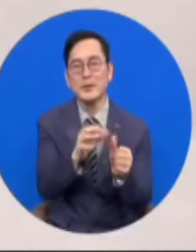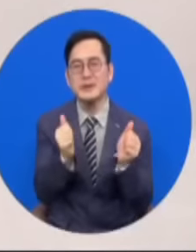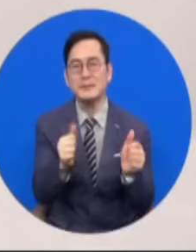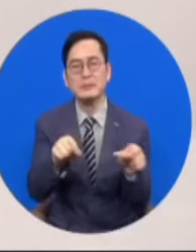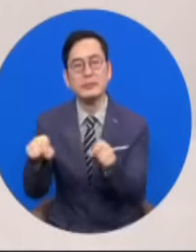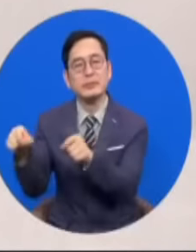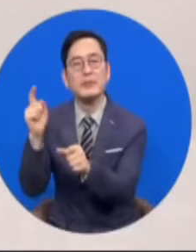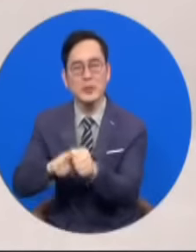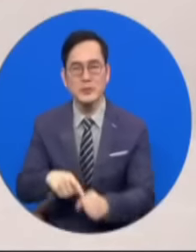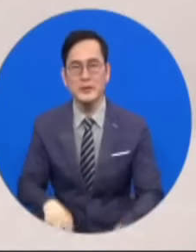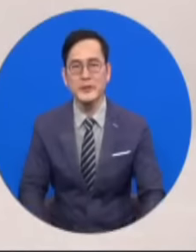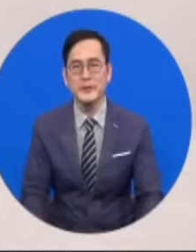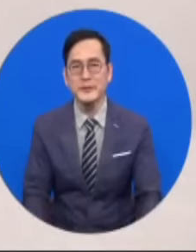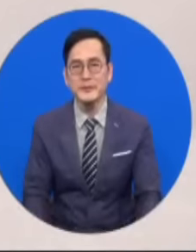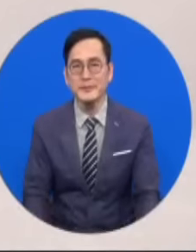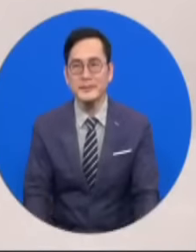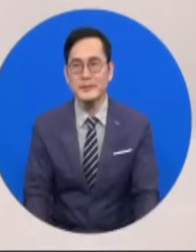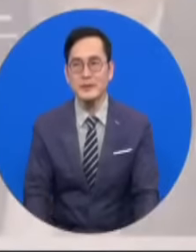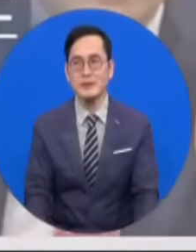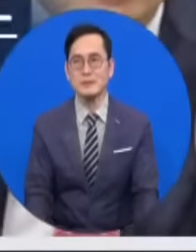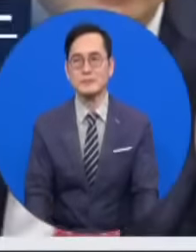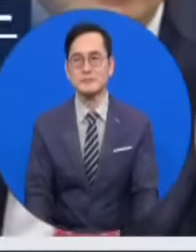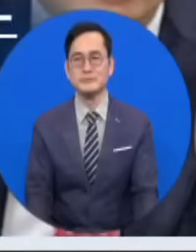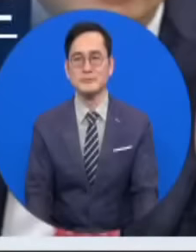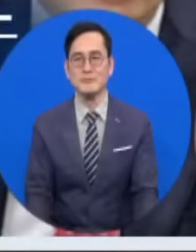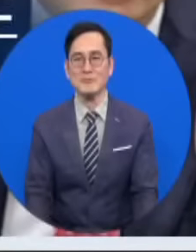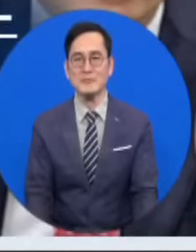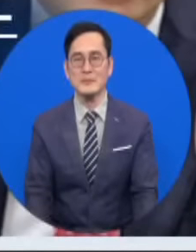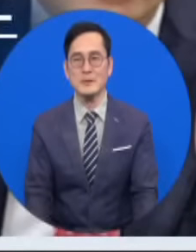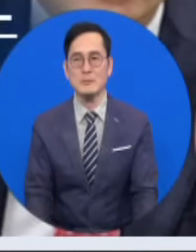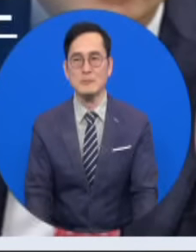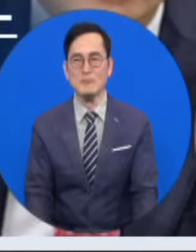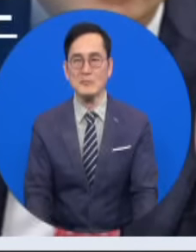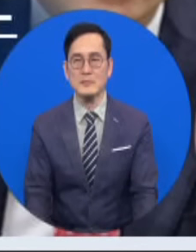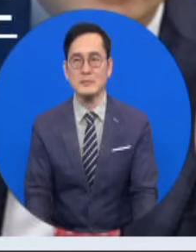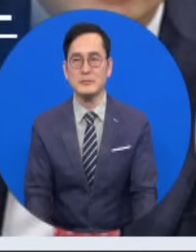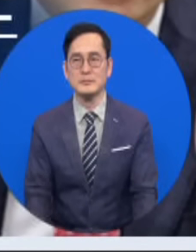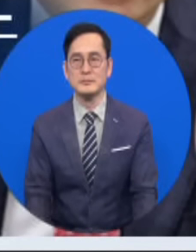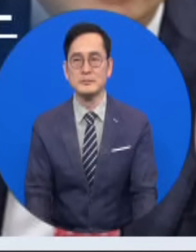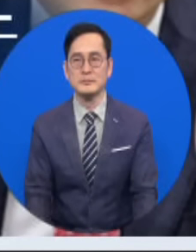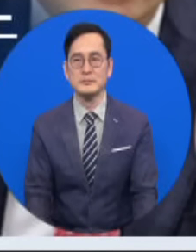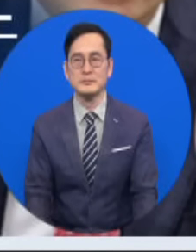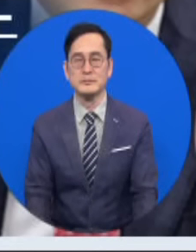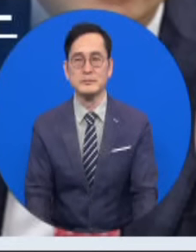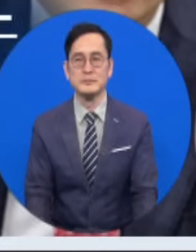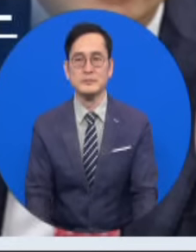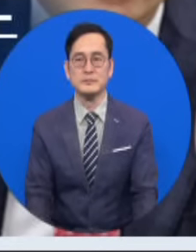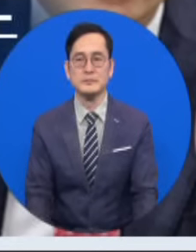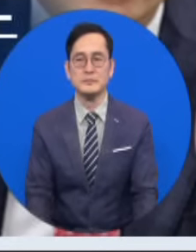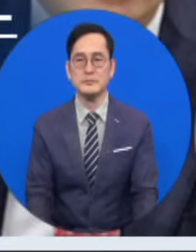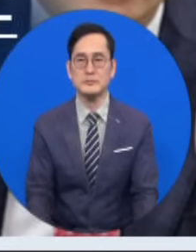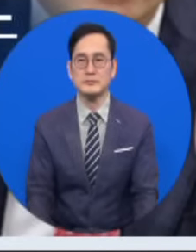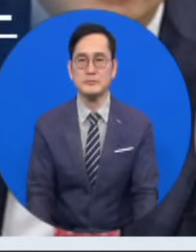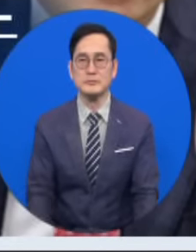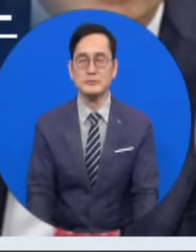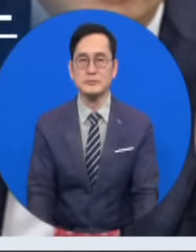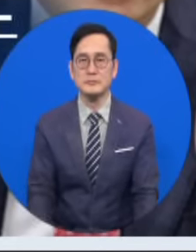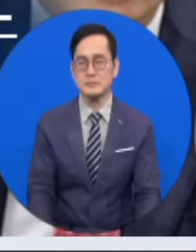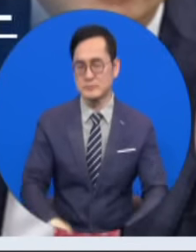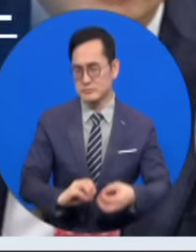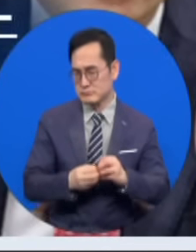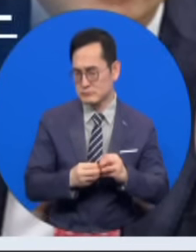거예요 뭐 회유 그런 것들은 어차피 뭐 허유가 드러났으니 이제 그럼에도 불과하고 그렇게 위험을 감수하면서까지